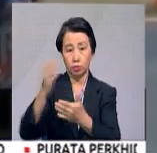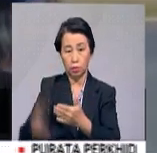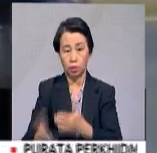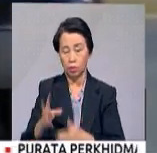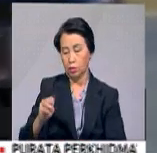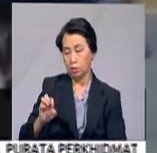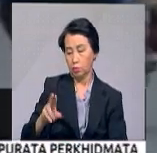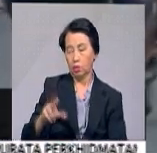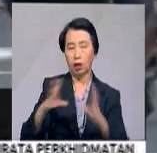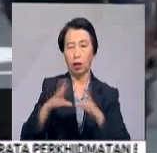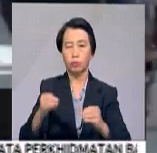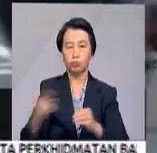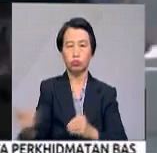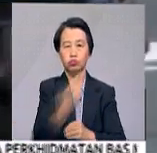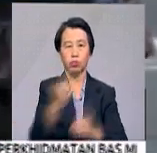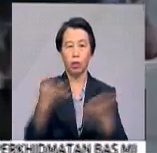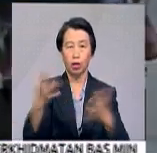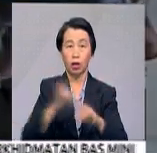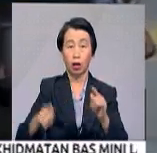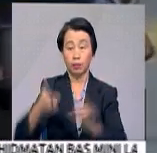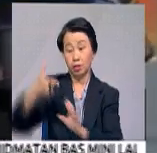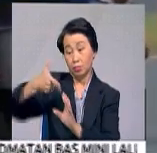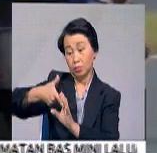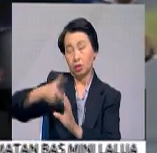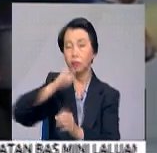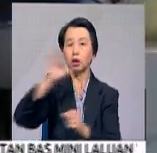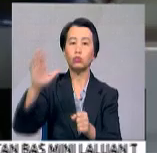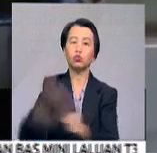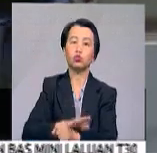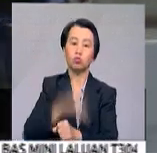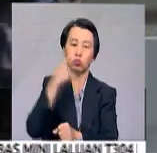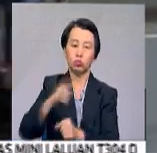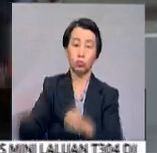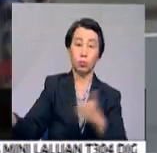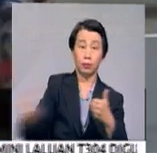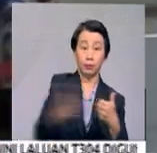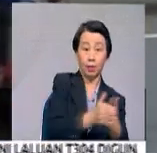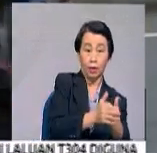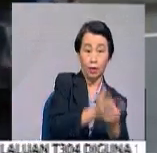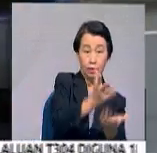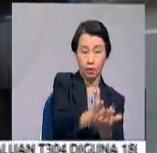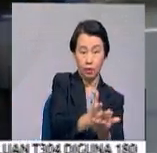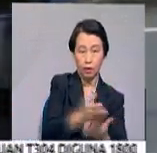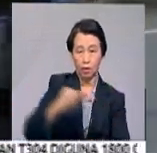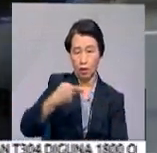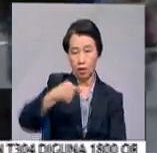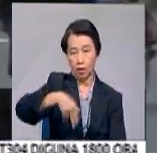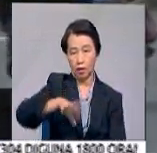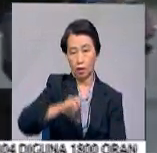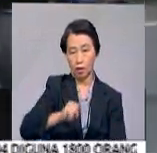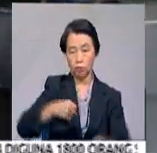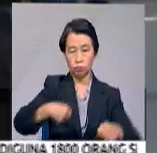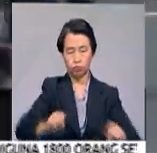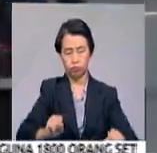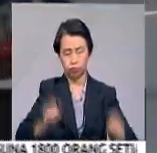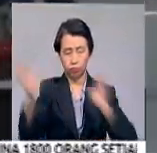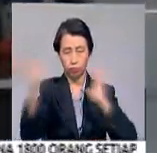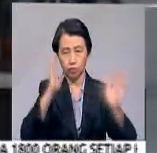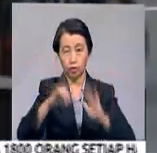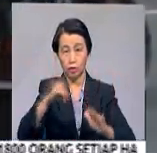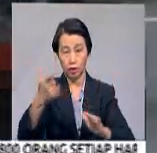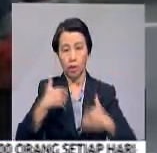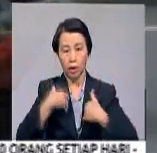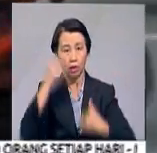Marquez berjaya menghabiskan perlumbaan namun minyak motosikalnya tidak cukup untuk kembali ke pit. Hafiz, sebagaimana penunggang motosikal di Malaysia yang lain